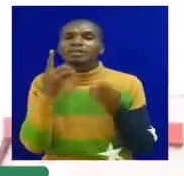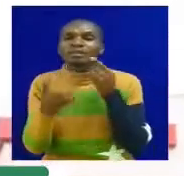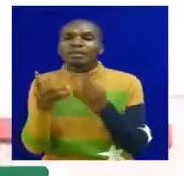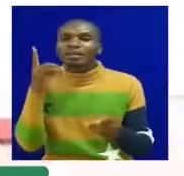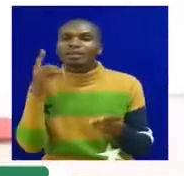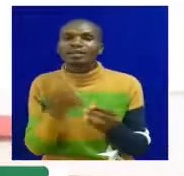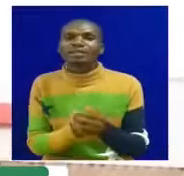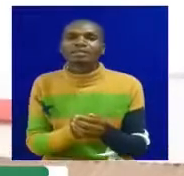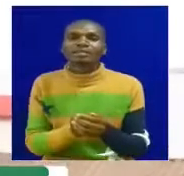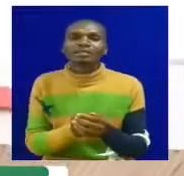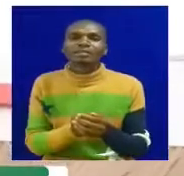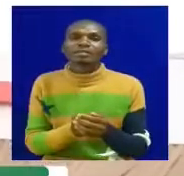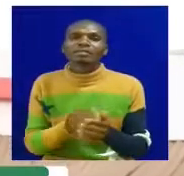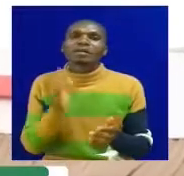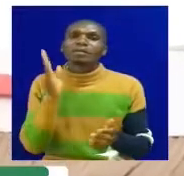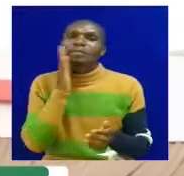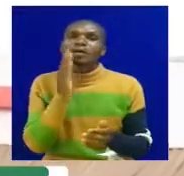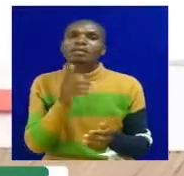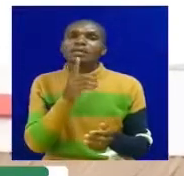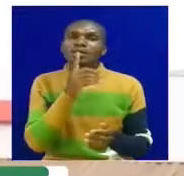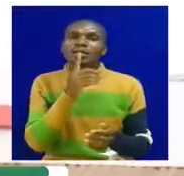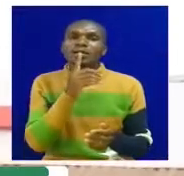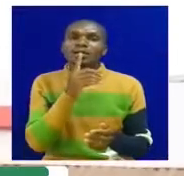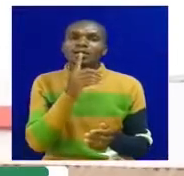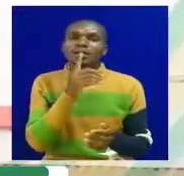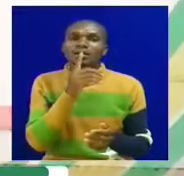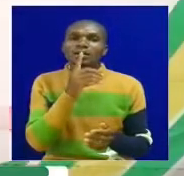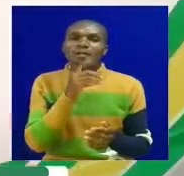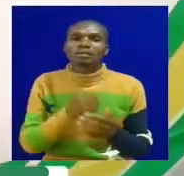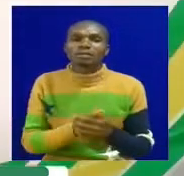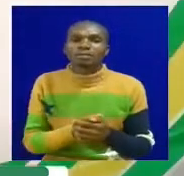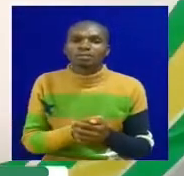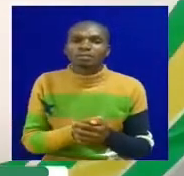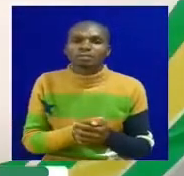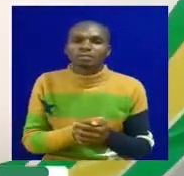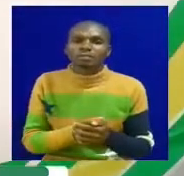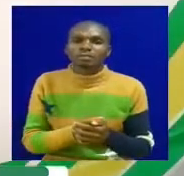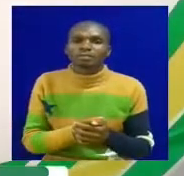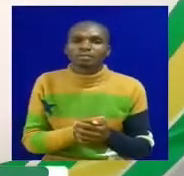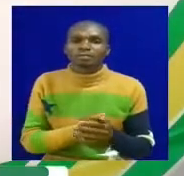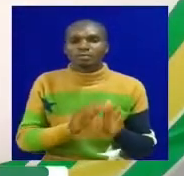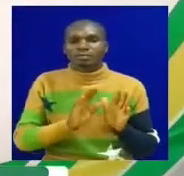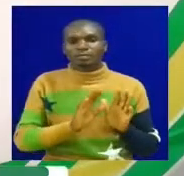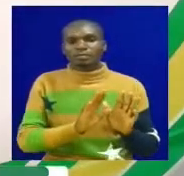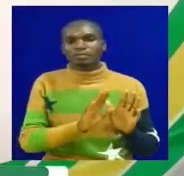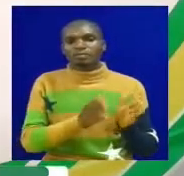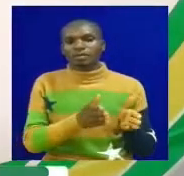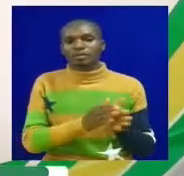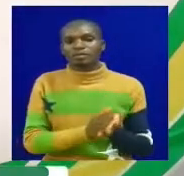ya Mkenya na ongea. Na gotigara imeyorongorwa gusitombuka wikaseka.